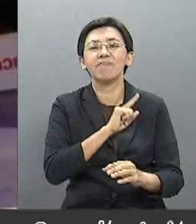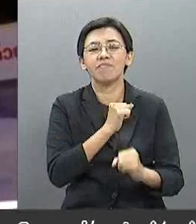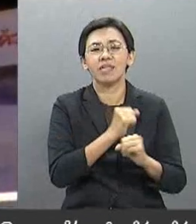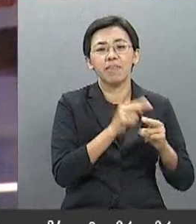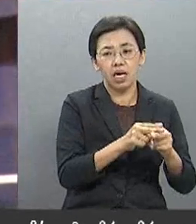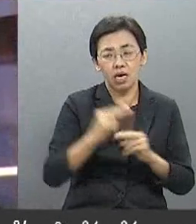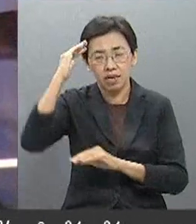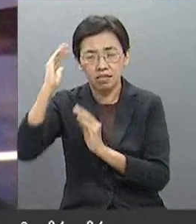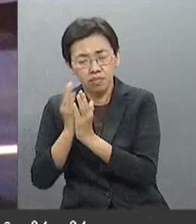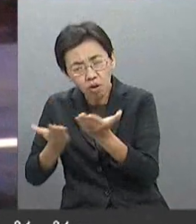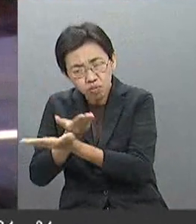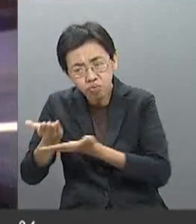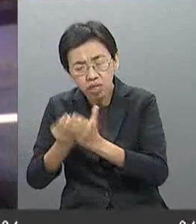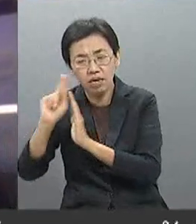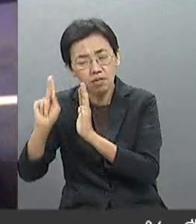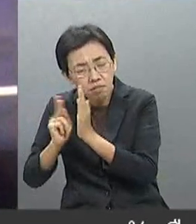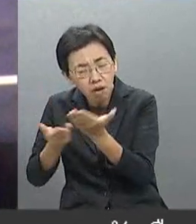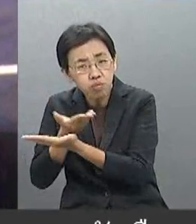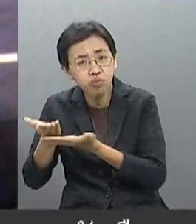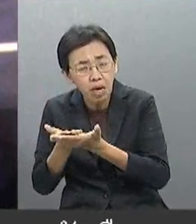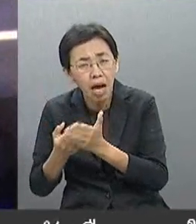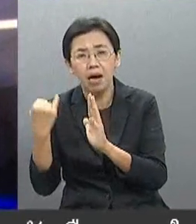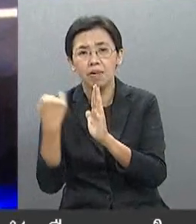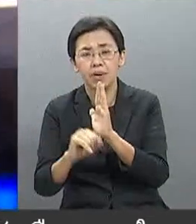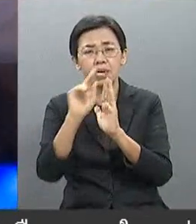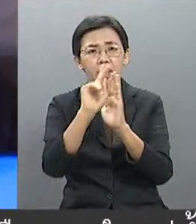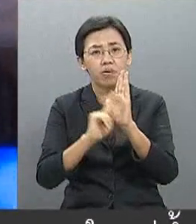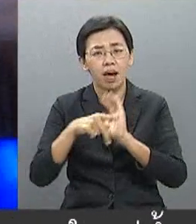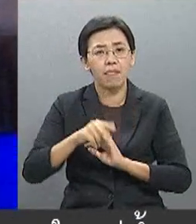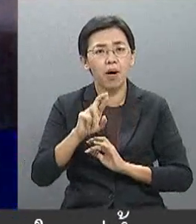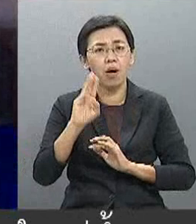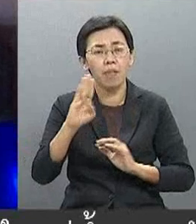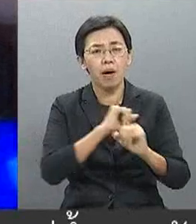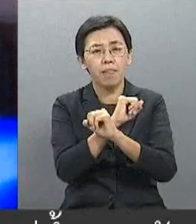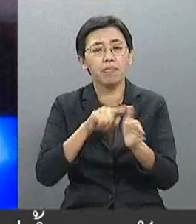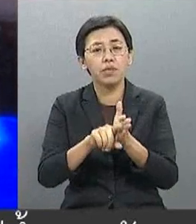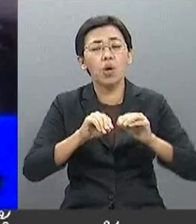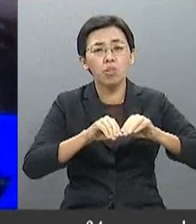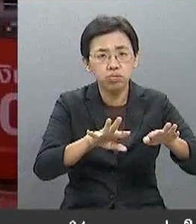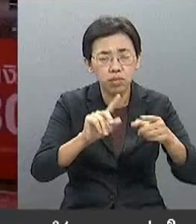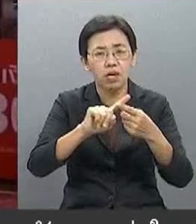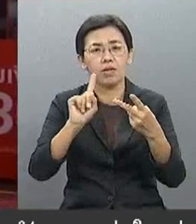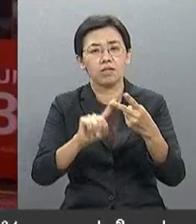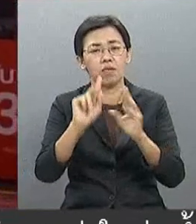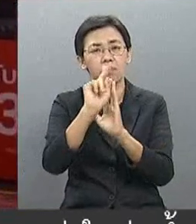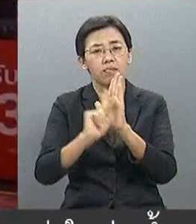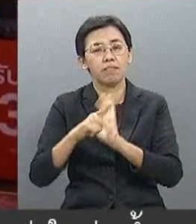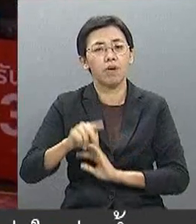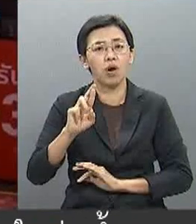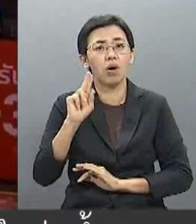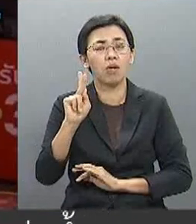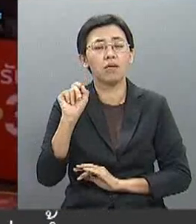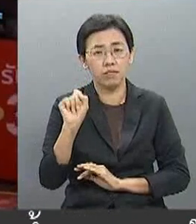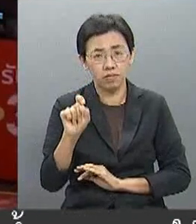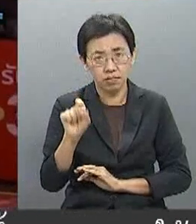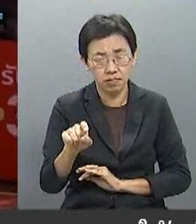ประเด็นทางกฎหมายไม่ว่าจะเป็นความผิดตามพรบควบคุมโรคติดต่อและพรกฉุกเฉินส่วนทางด้านนางมาดวันปิ่นสุ